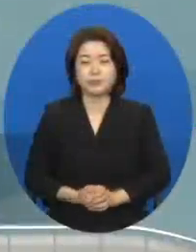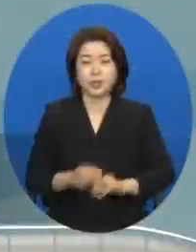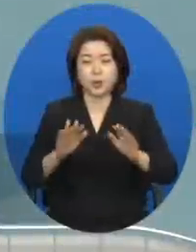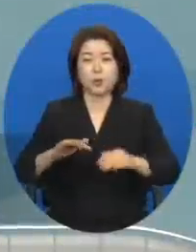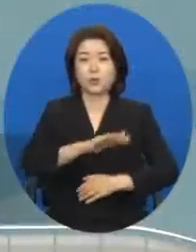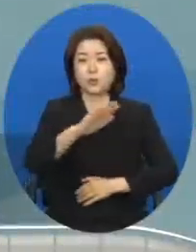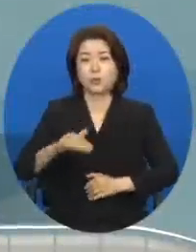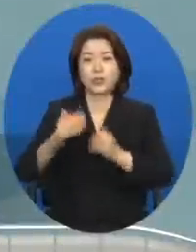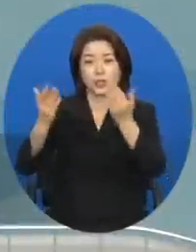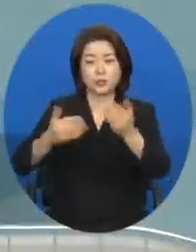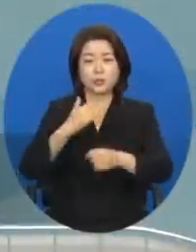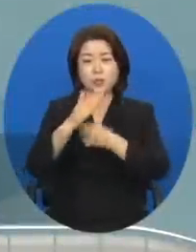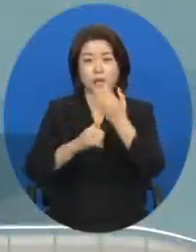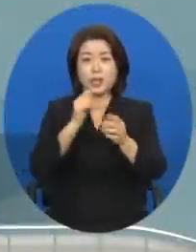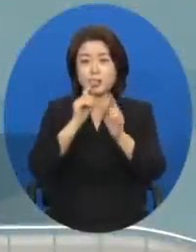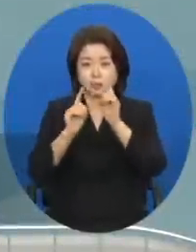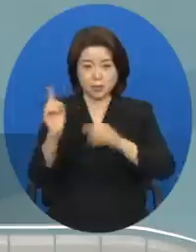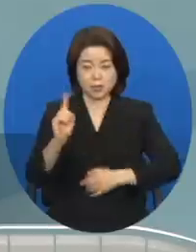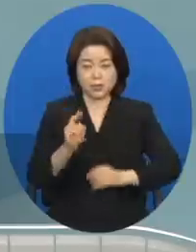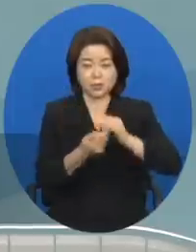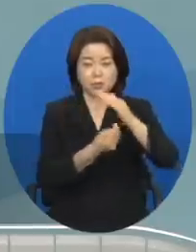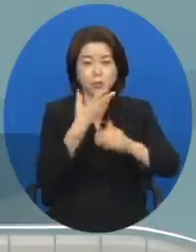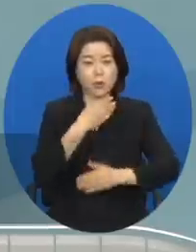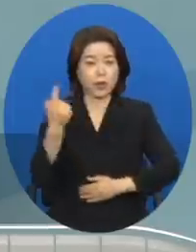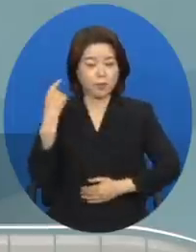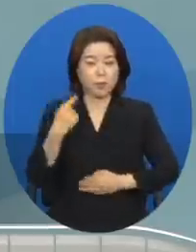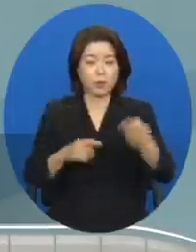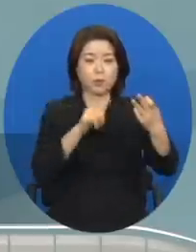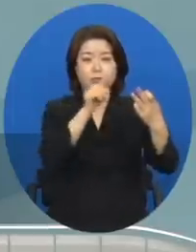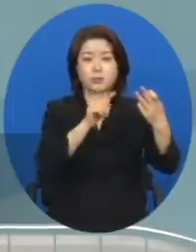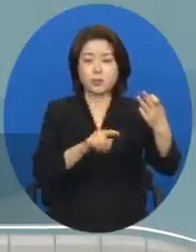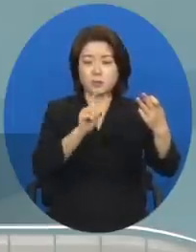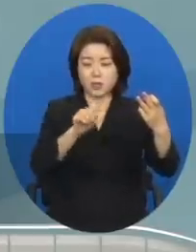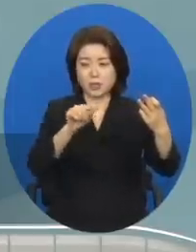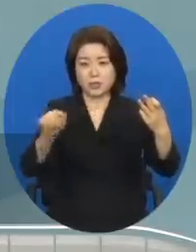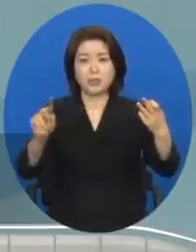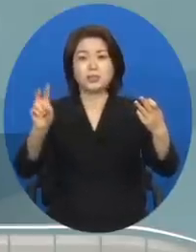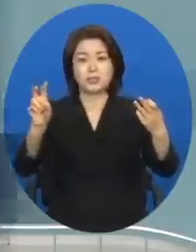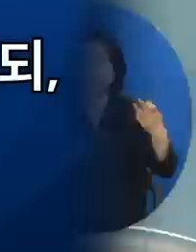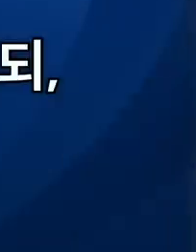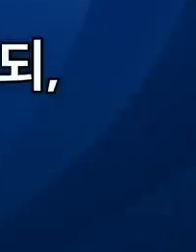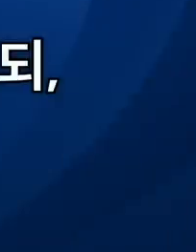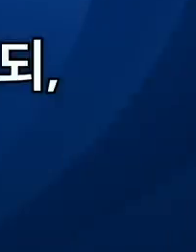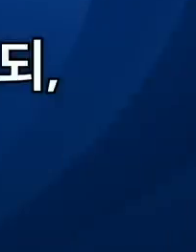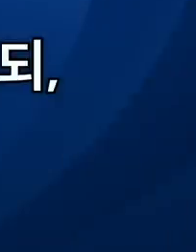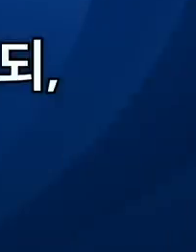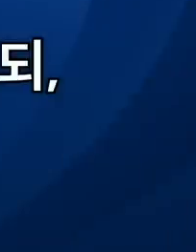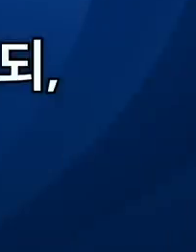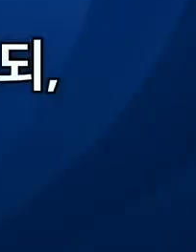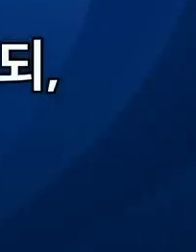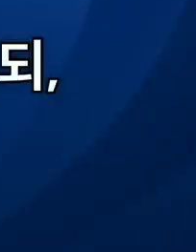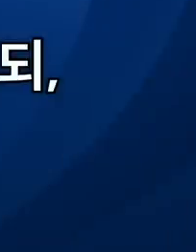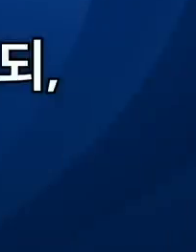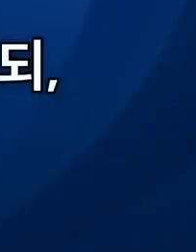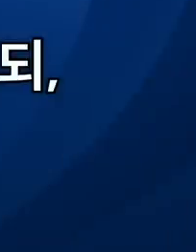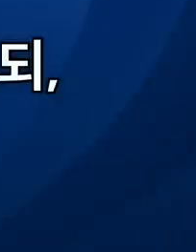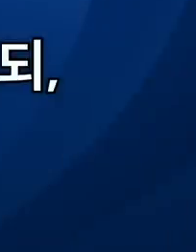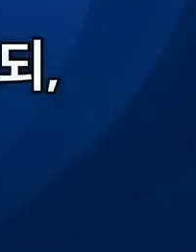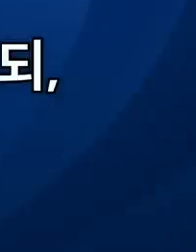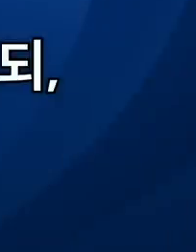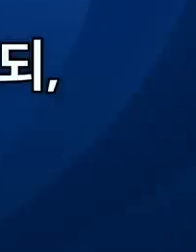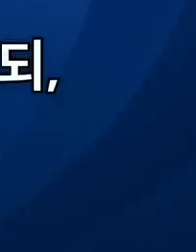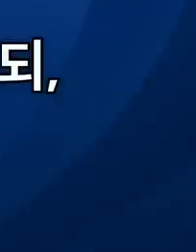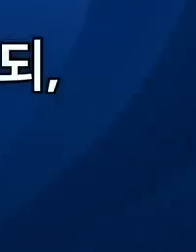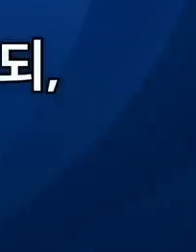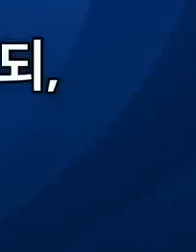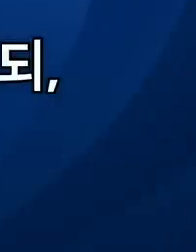오늘 우리에게 주시는 하나님의 말씀은 요한복음 13장 1절에서 20절 말씀입니다. 유월절 전에